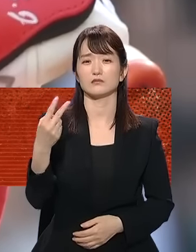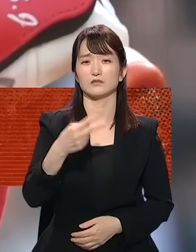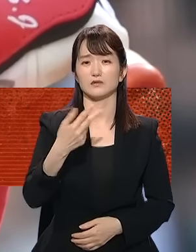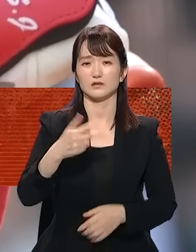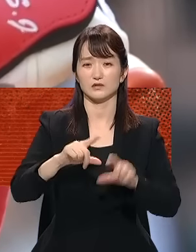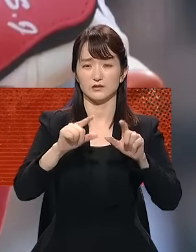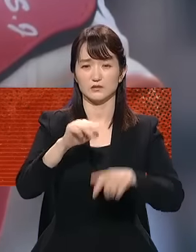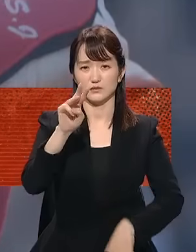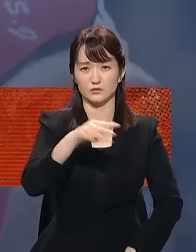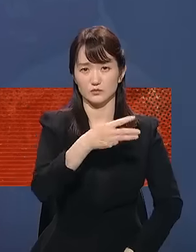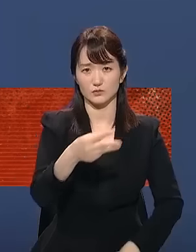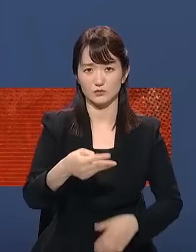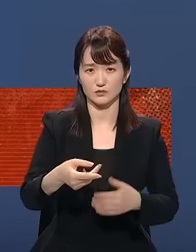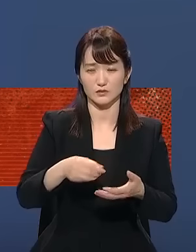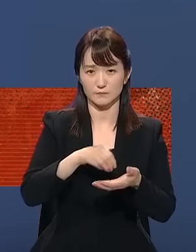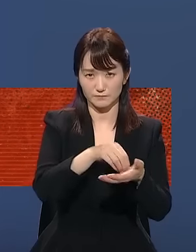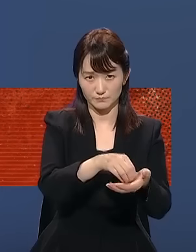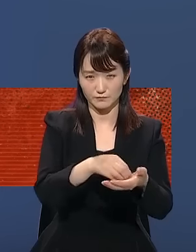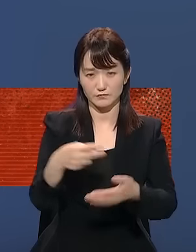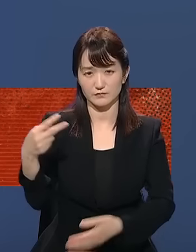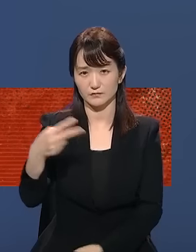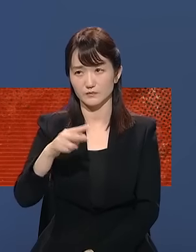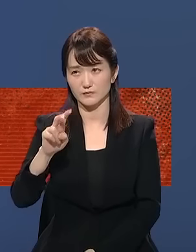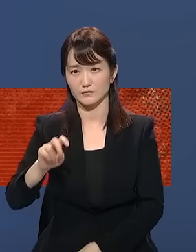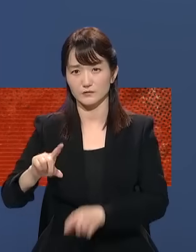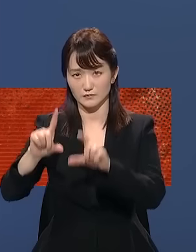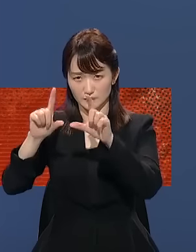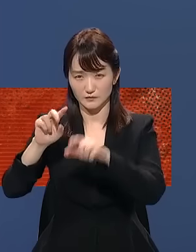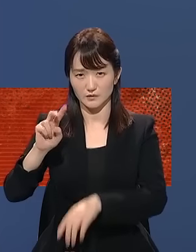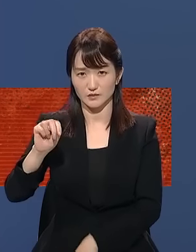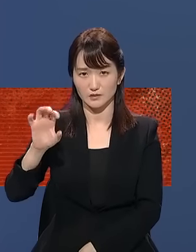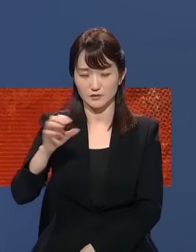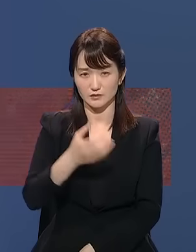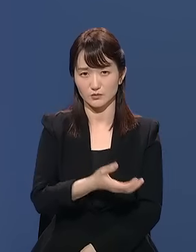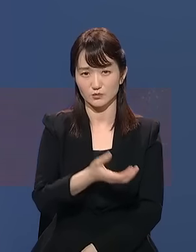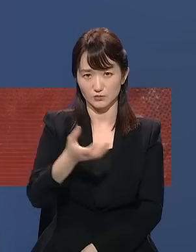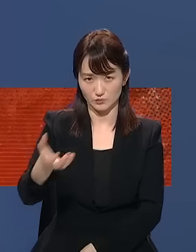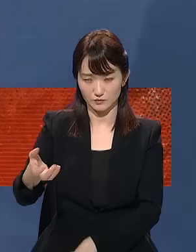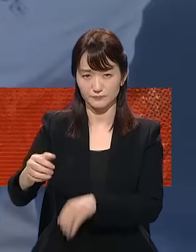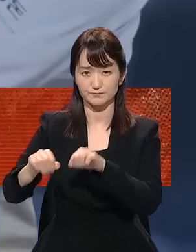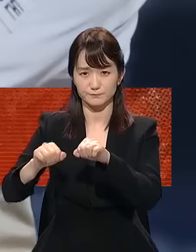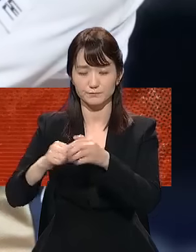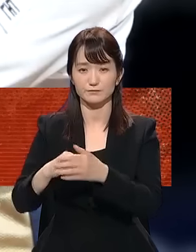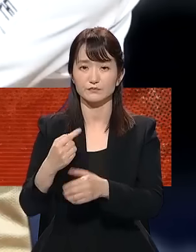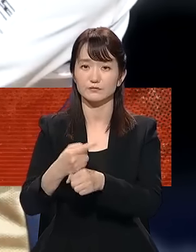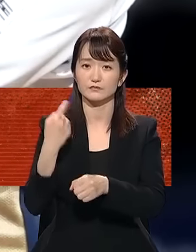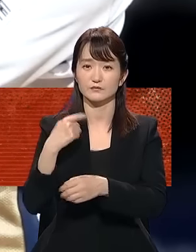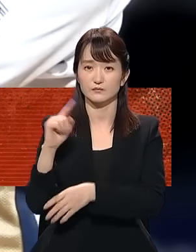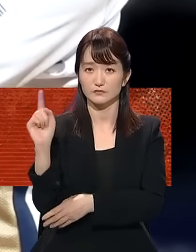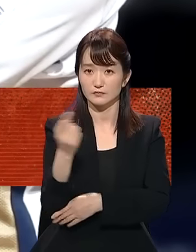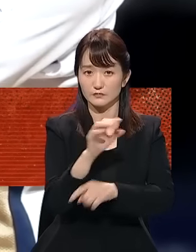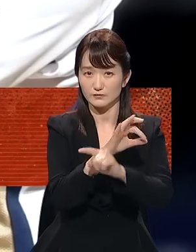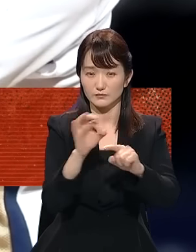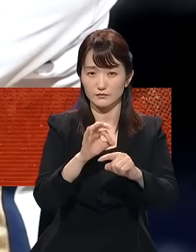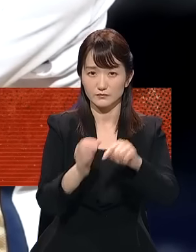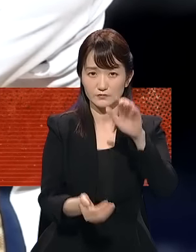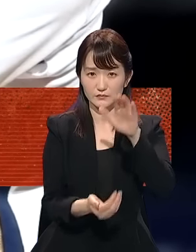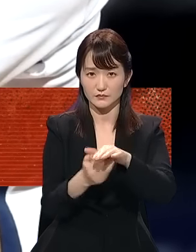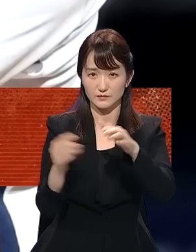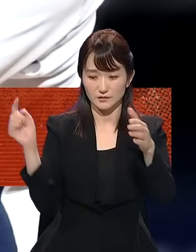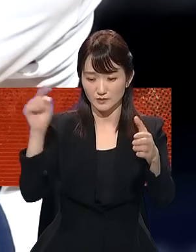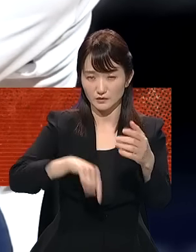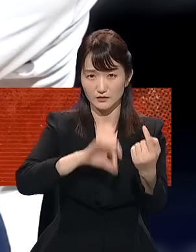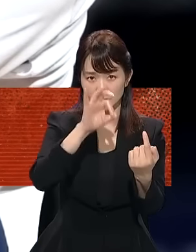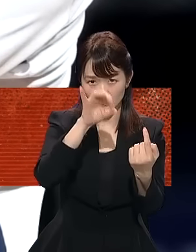자이언츠 입단했고 2022년부터는 NC 다이노스로 옮겨서 활약을 하고 있습니다 지난해 타율 최다 한타 1위에 등극하면서 생해